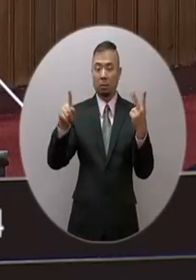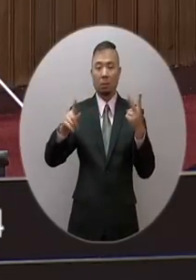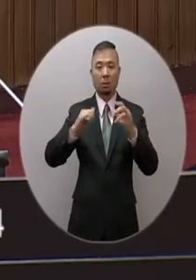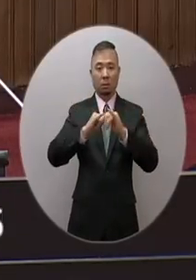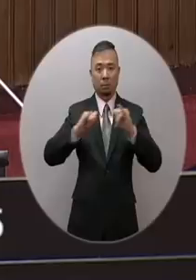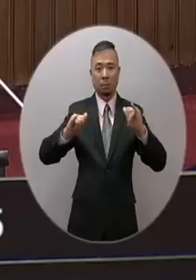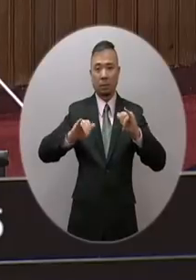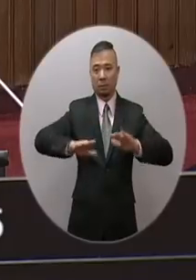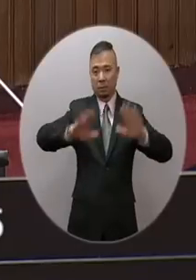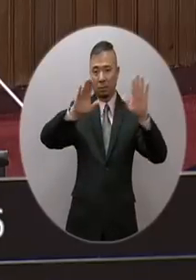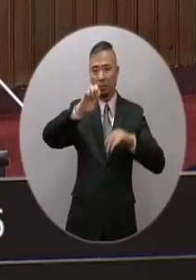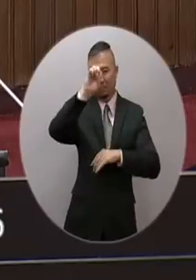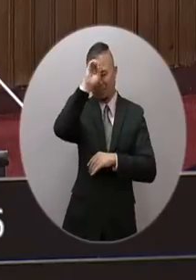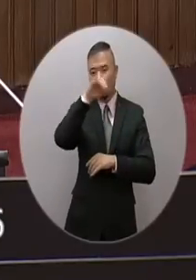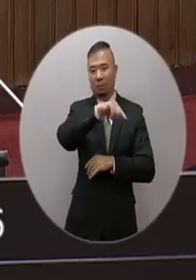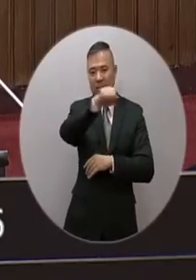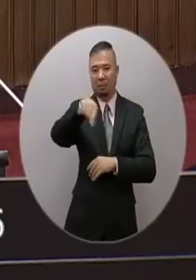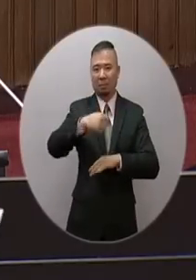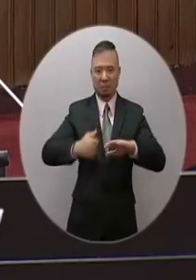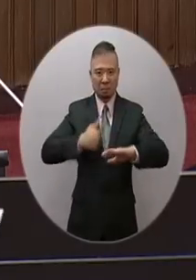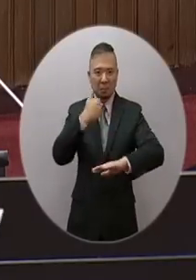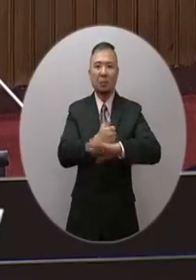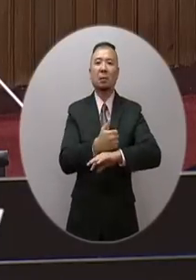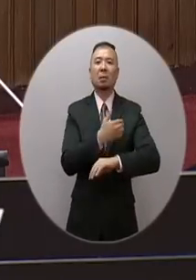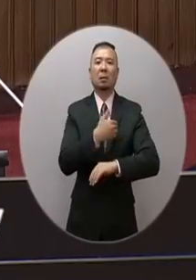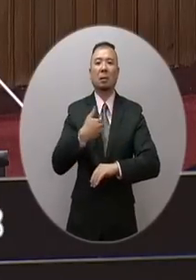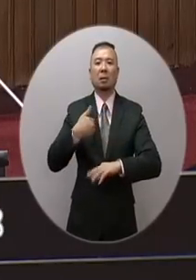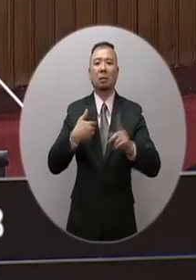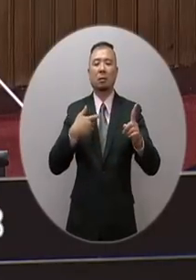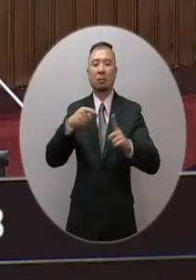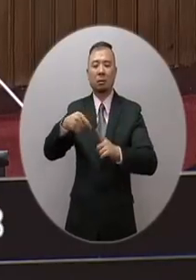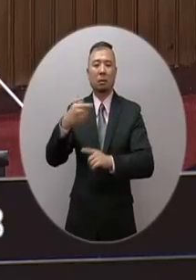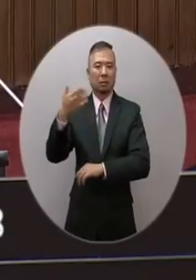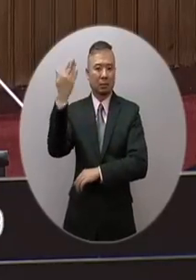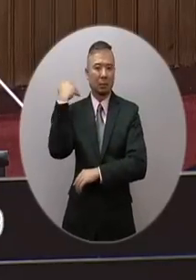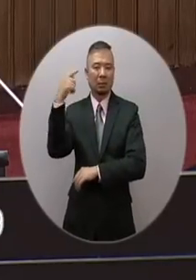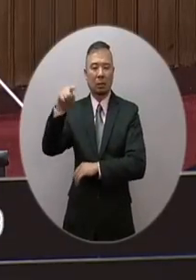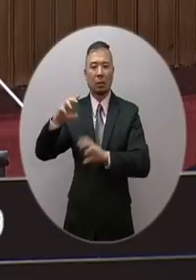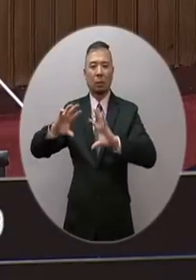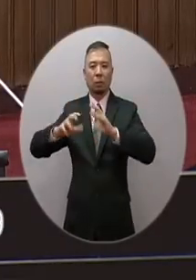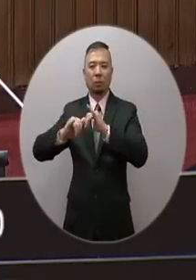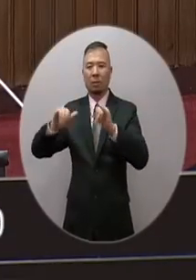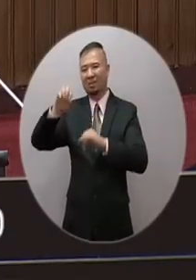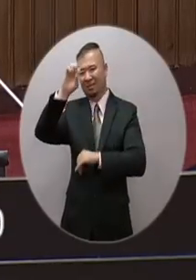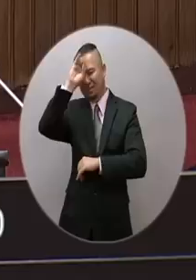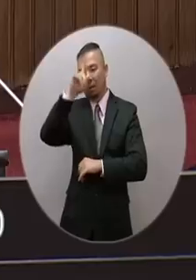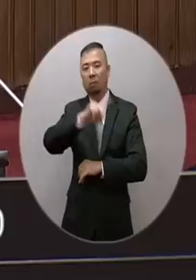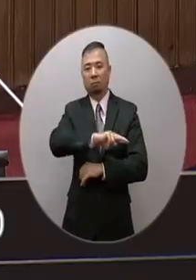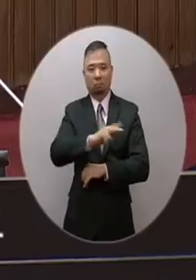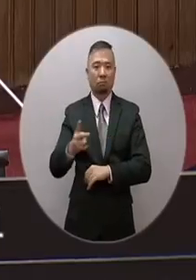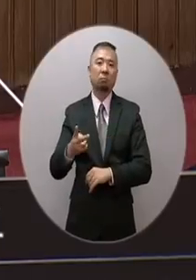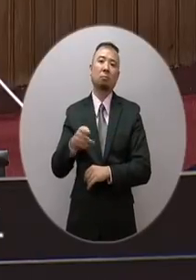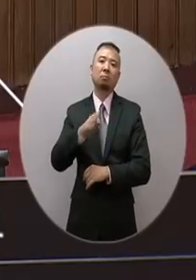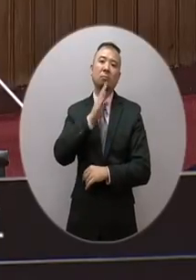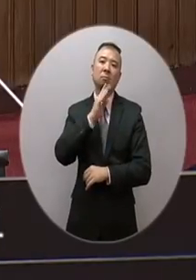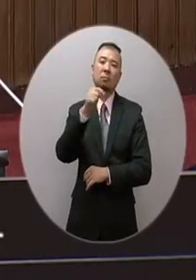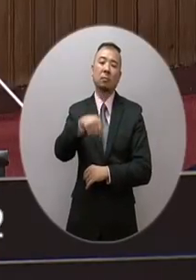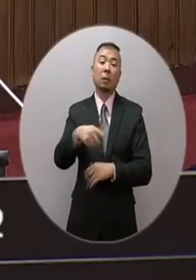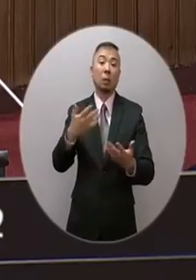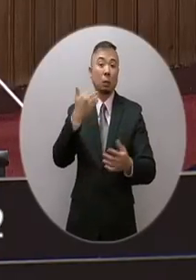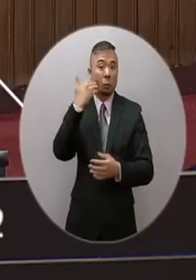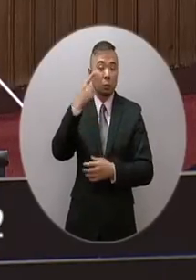政，平静政党轮替。民进党政府若能实事求